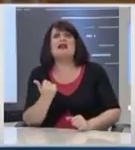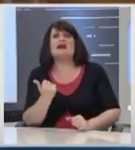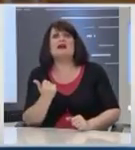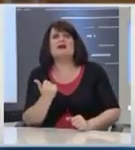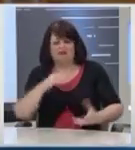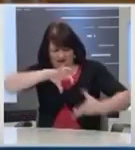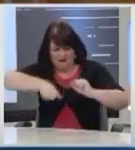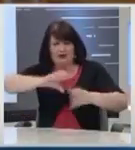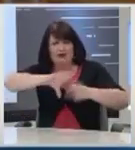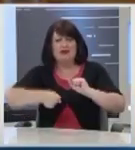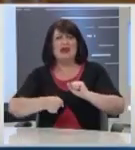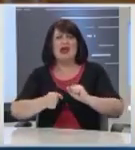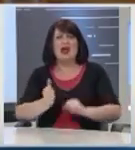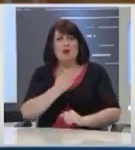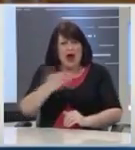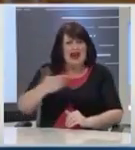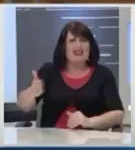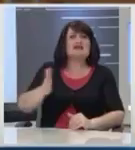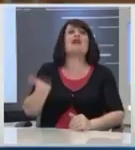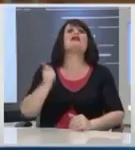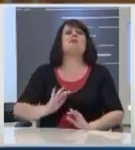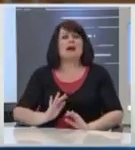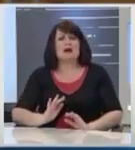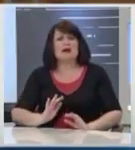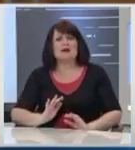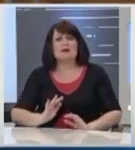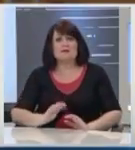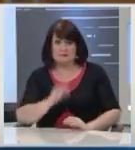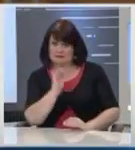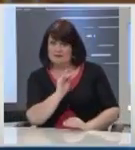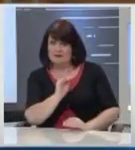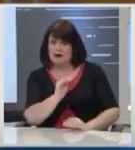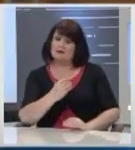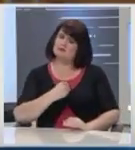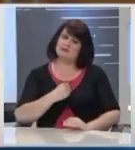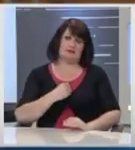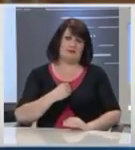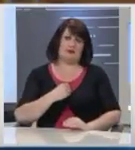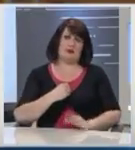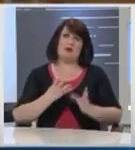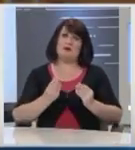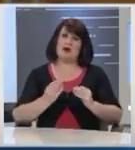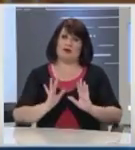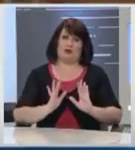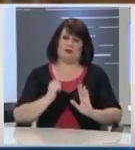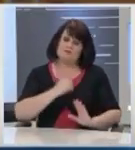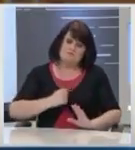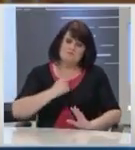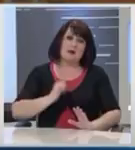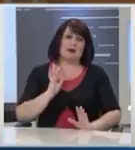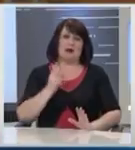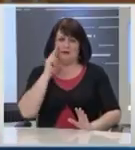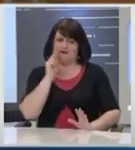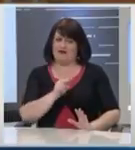μορφή βίας από την πλευρά της άκρας δεξιάς. Κύριε Μητσοτάκη, λυπάμαι πάρα πολύ, αλλά είναι